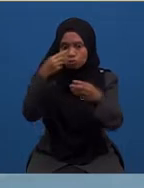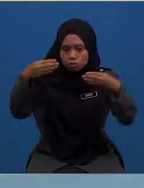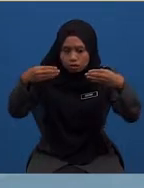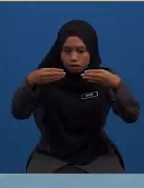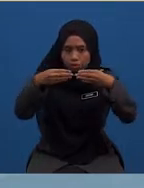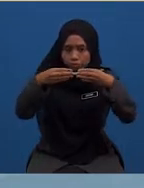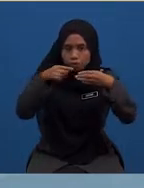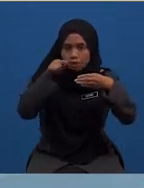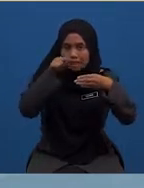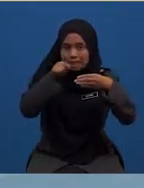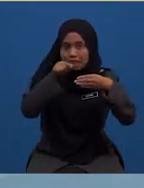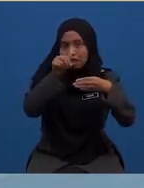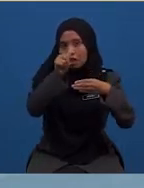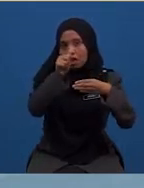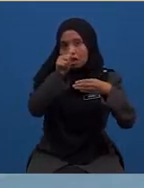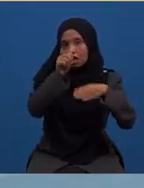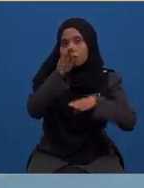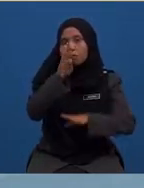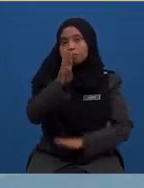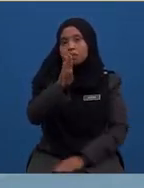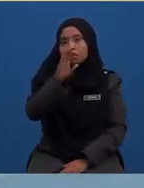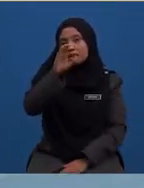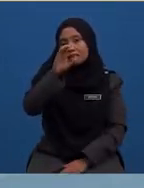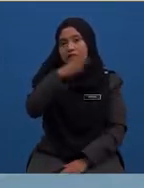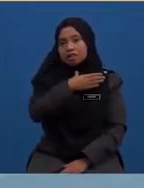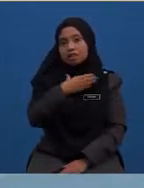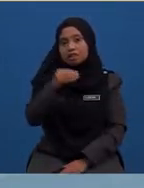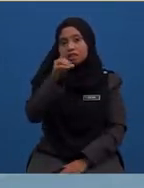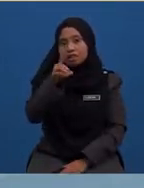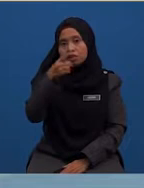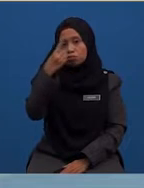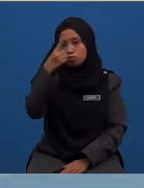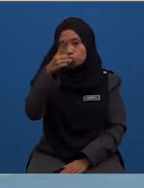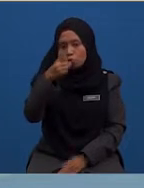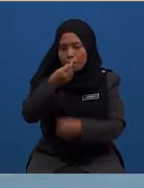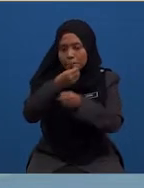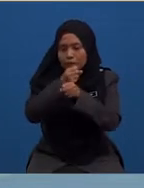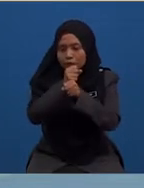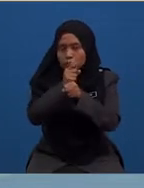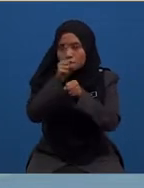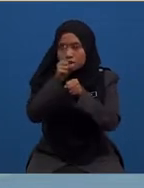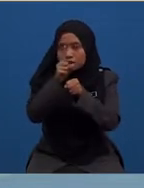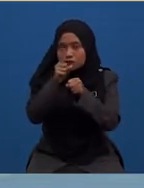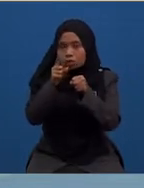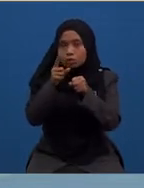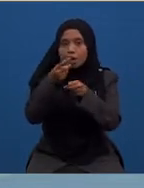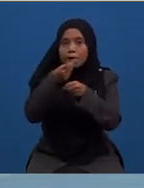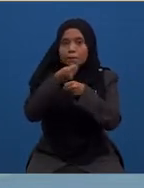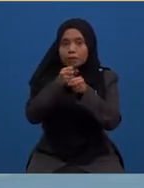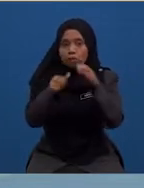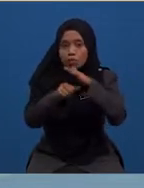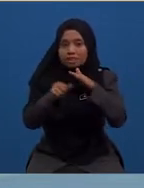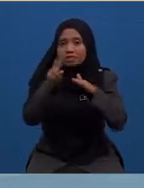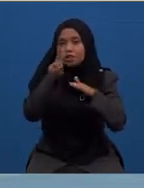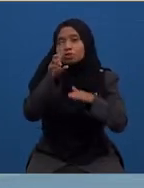ke semua titik A, B, C dan D. bagi membentuk sebuah bentuk asas